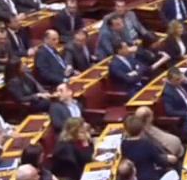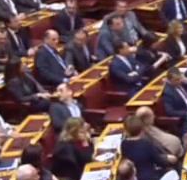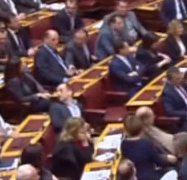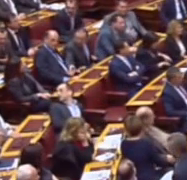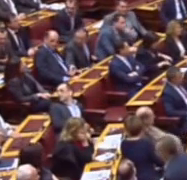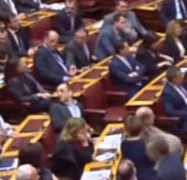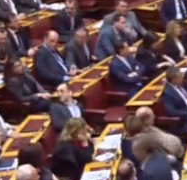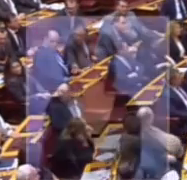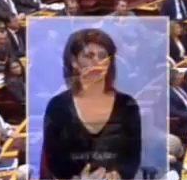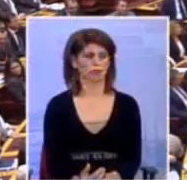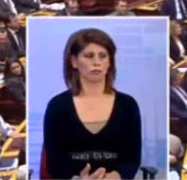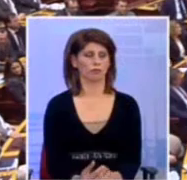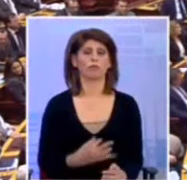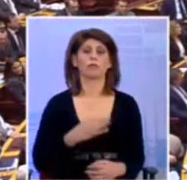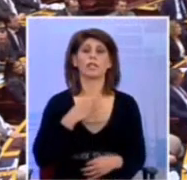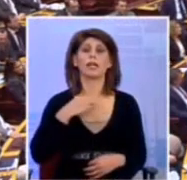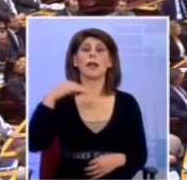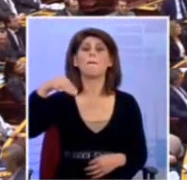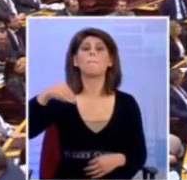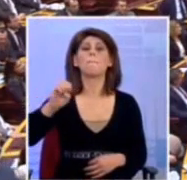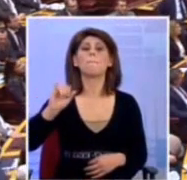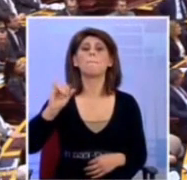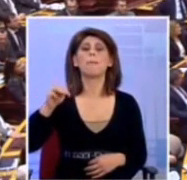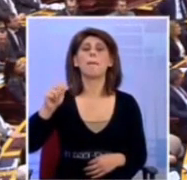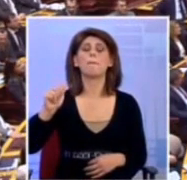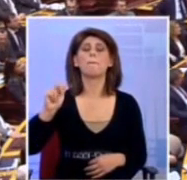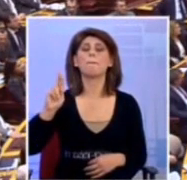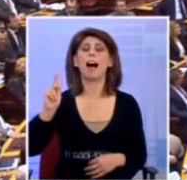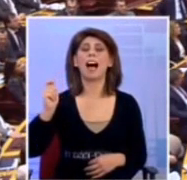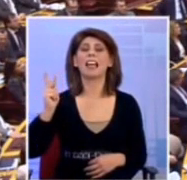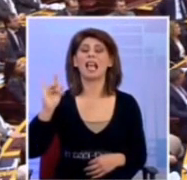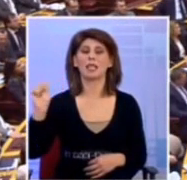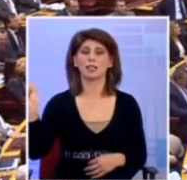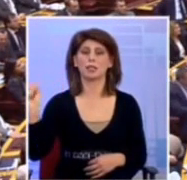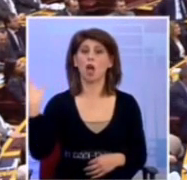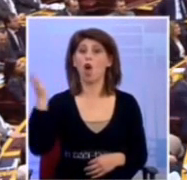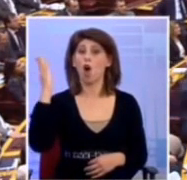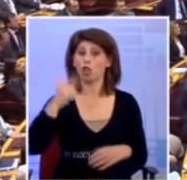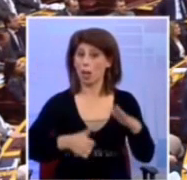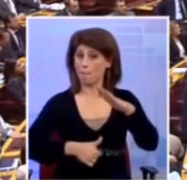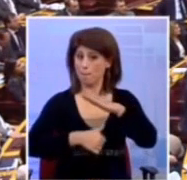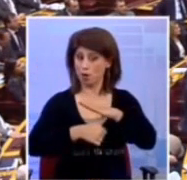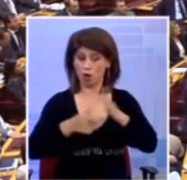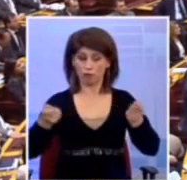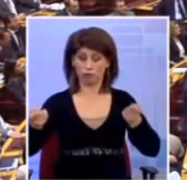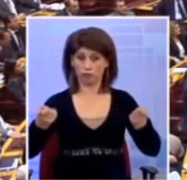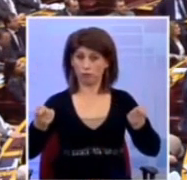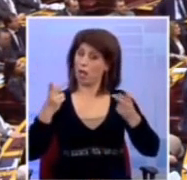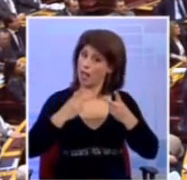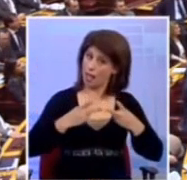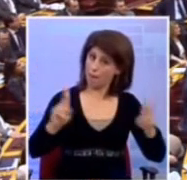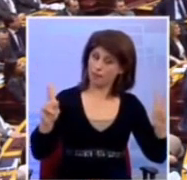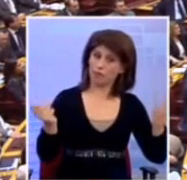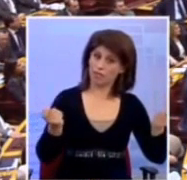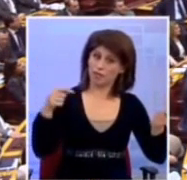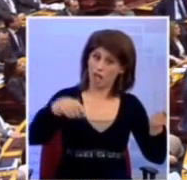Κύριε Μεϊμαράκη, κύριε Μεϊμαράκη. Κύριε Μεϊμαράκη, όταν προεδρεύατε, επιτρέπατε να